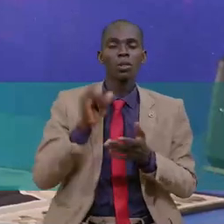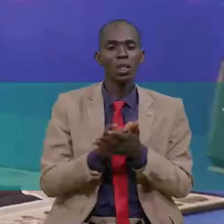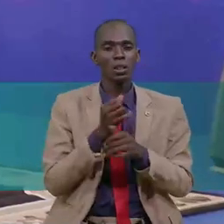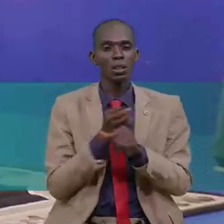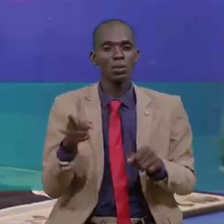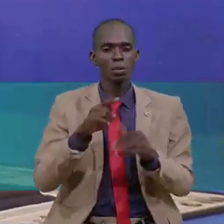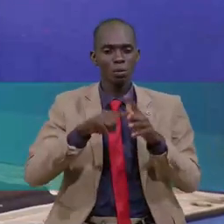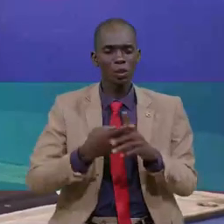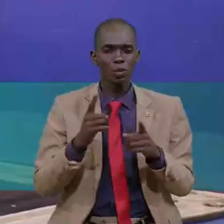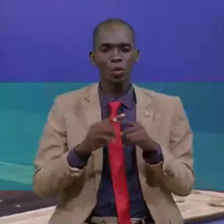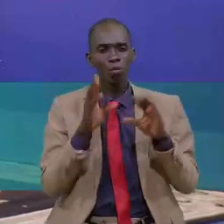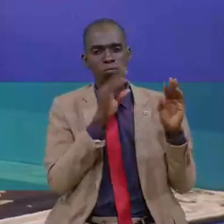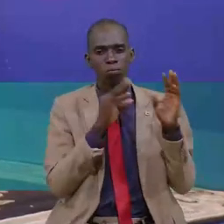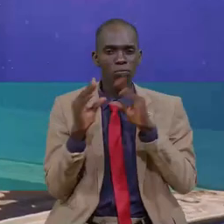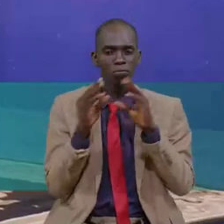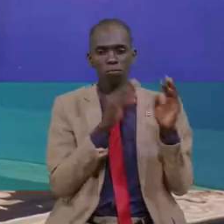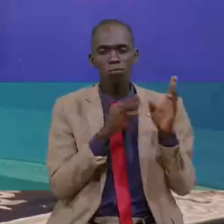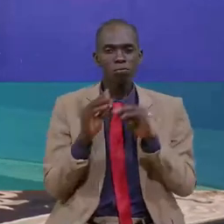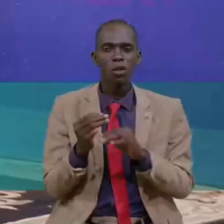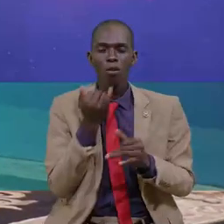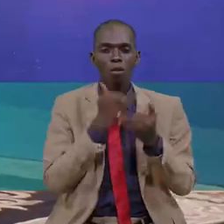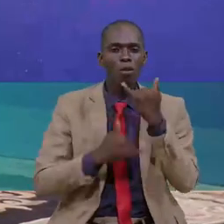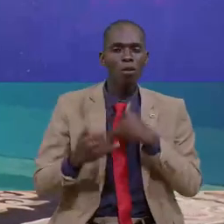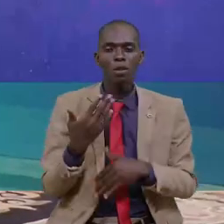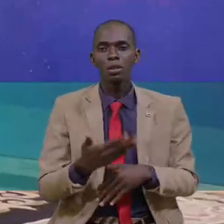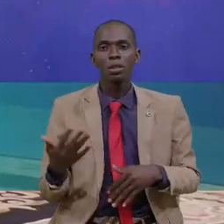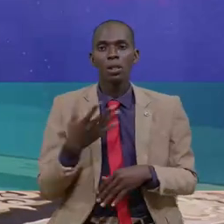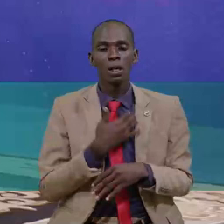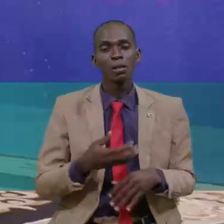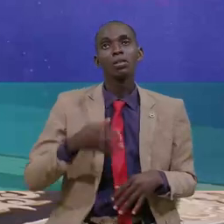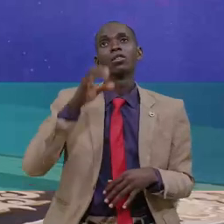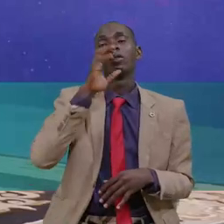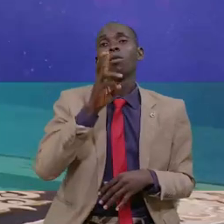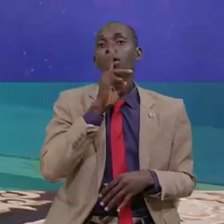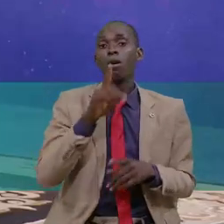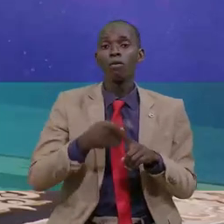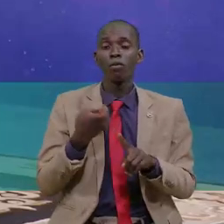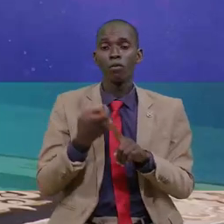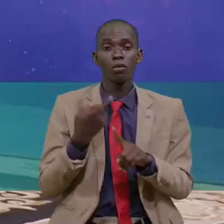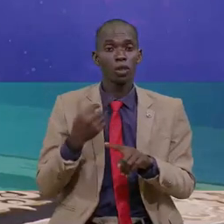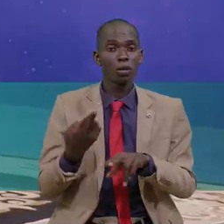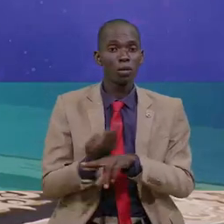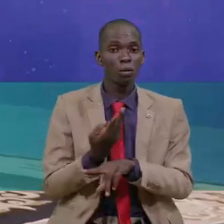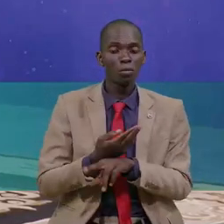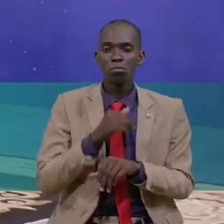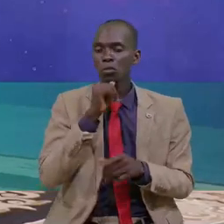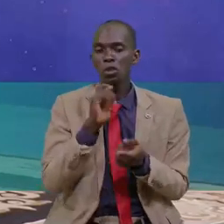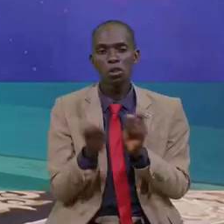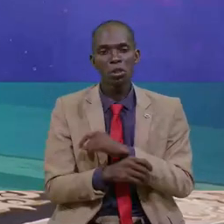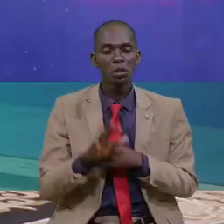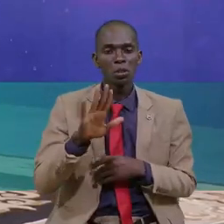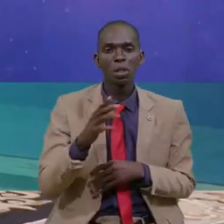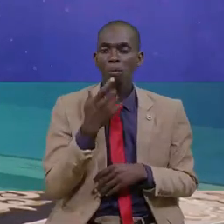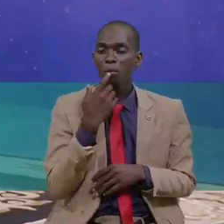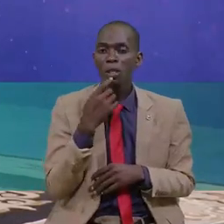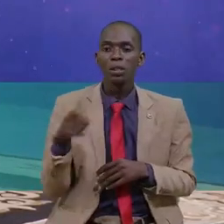commençait à parler. Et ils ont bu l'eau du rocher, ils n'ont pas changé. Ils ont mangé